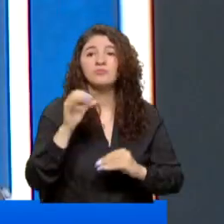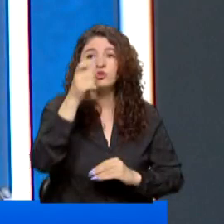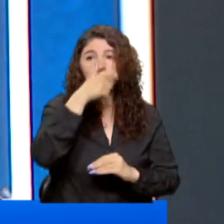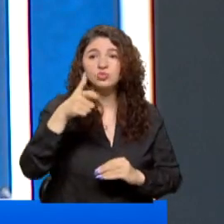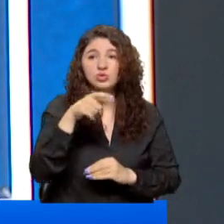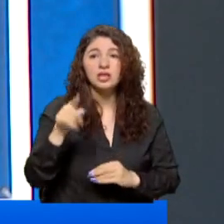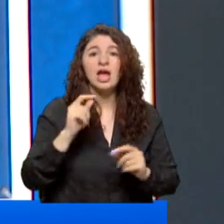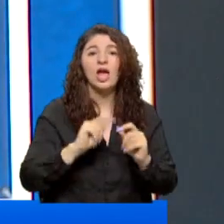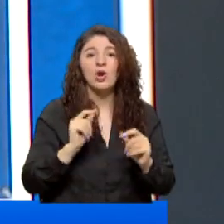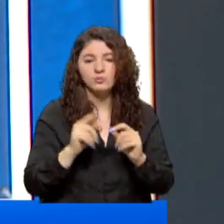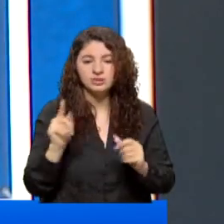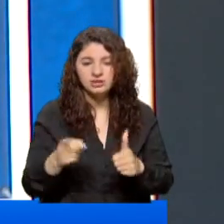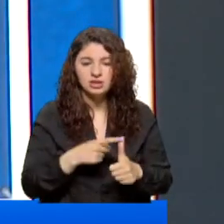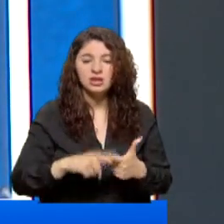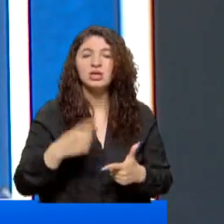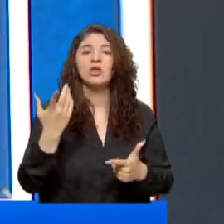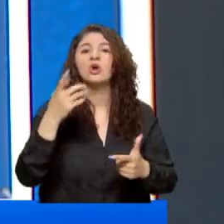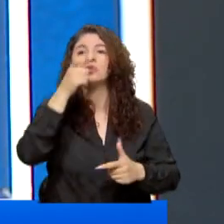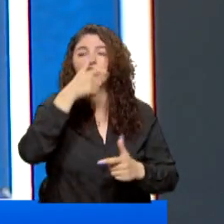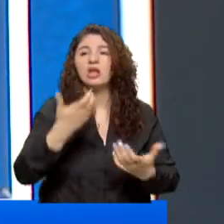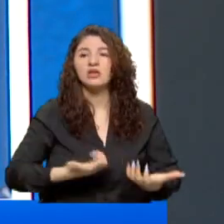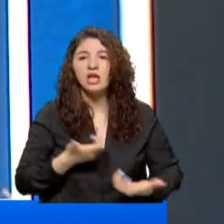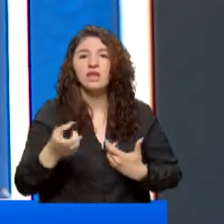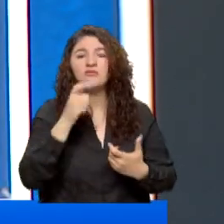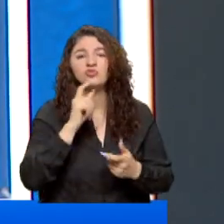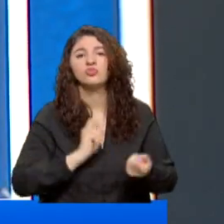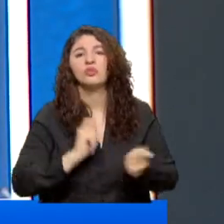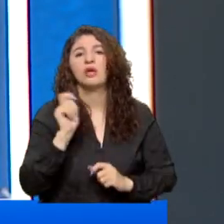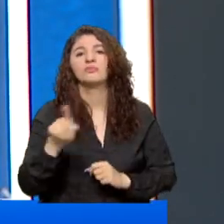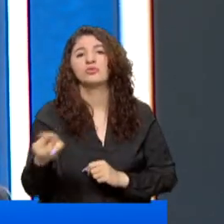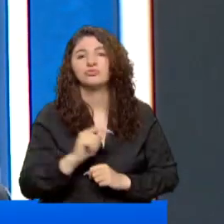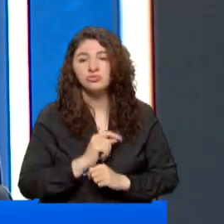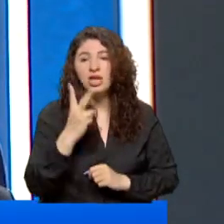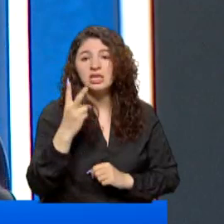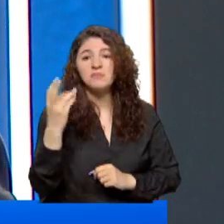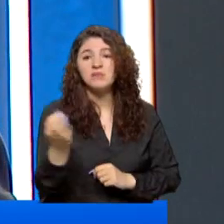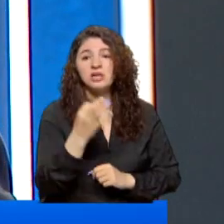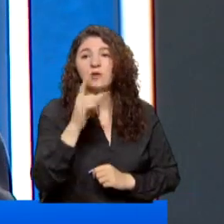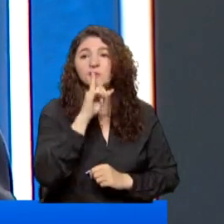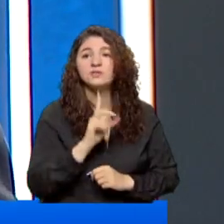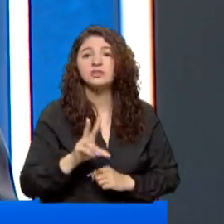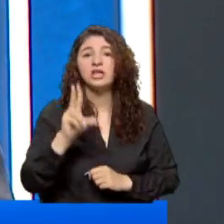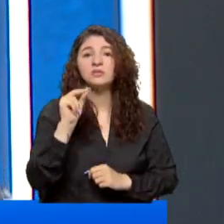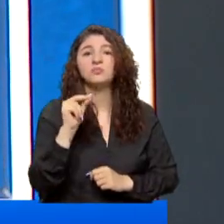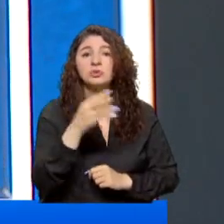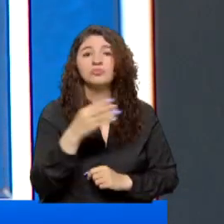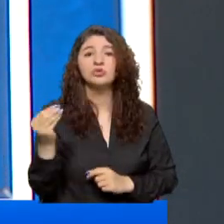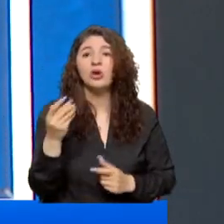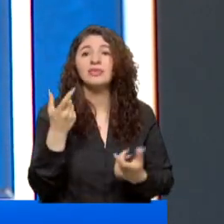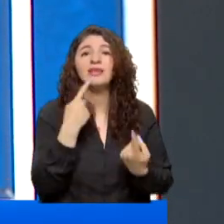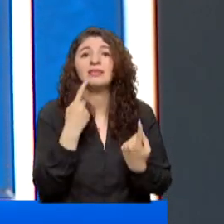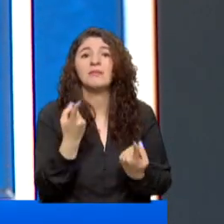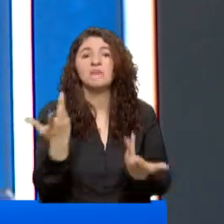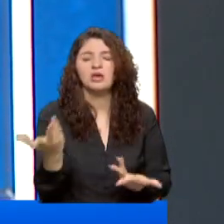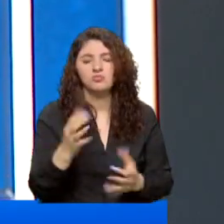de ülkenin ekonomisini ülkenin kaynaklarını yanlış kullanıyorsunuz 2 milyar 178 milyon dolar ne